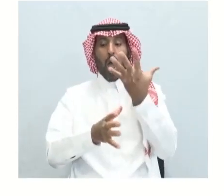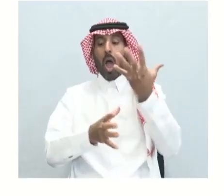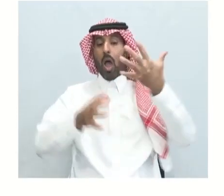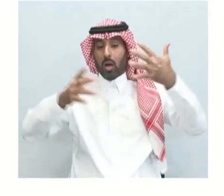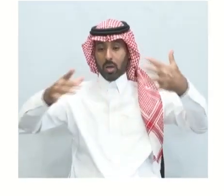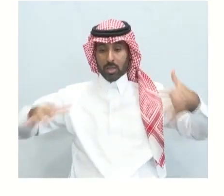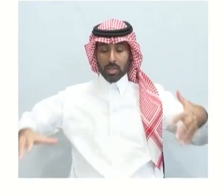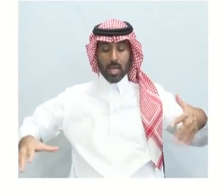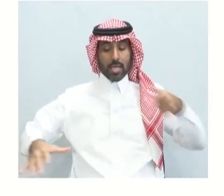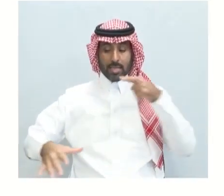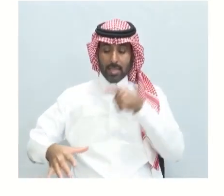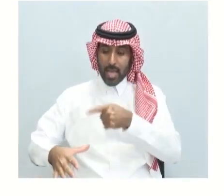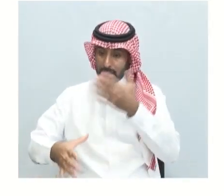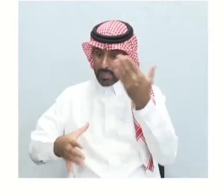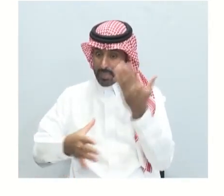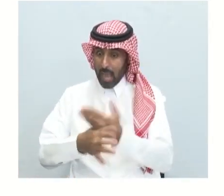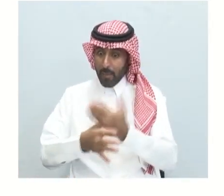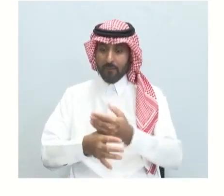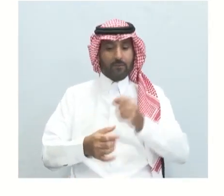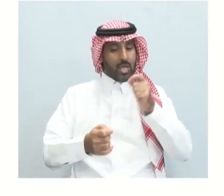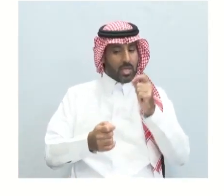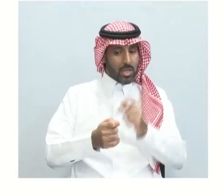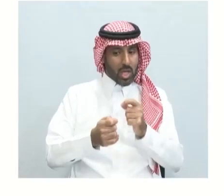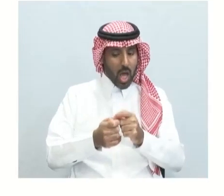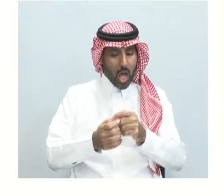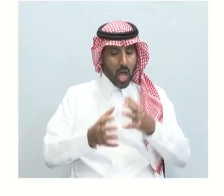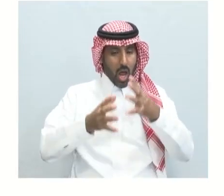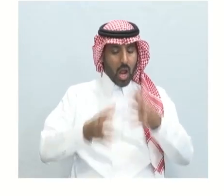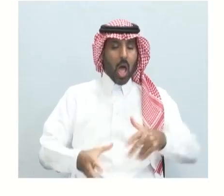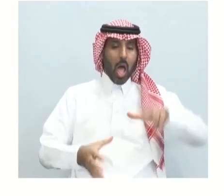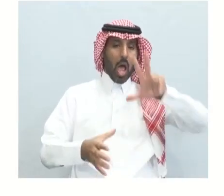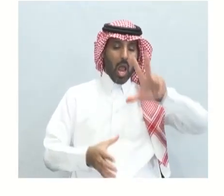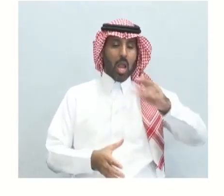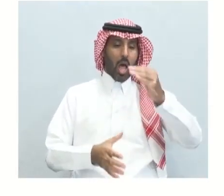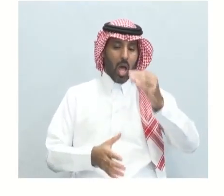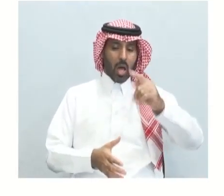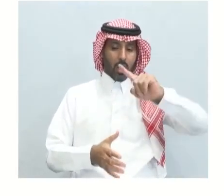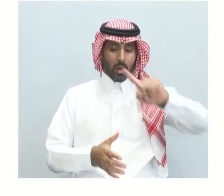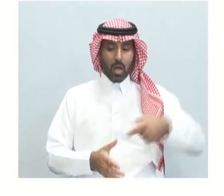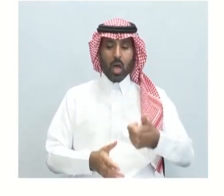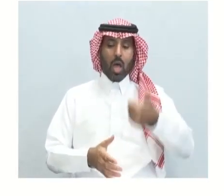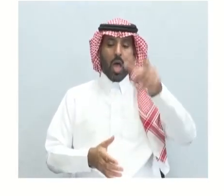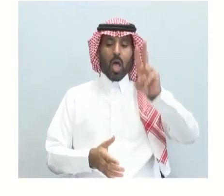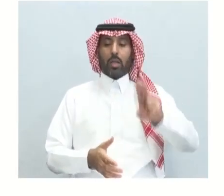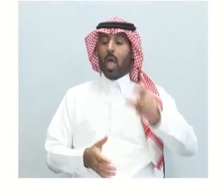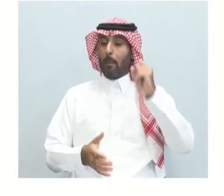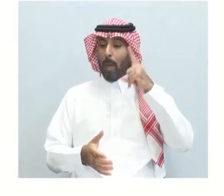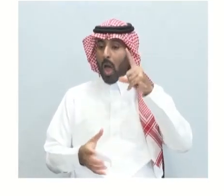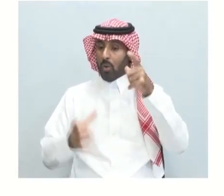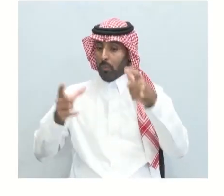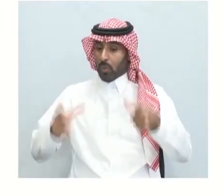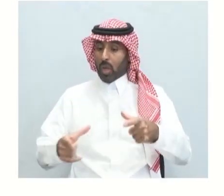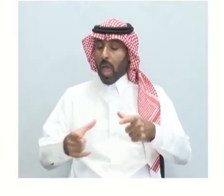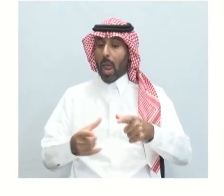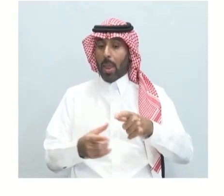في الغالب في نشاه الحرات فاشه واحدثها بركان المدينه المن